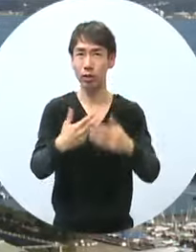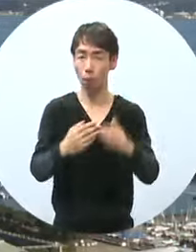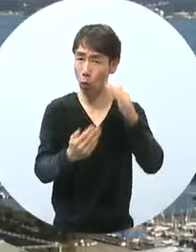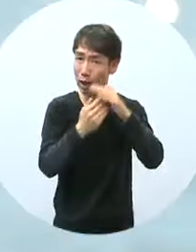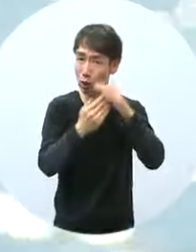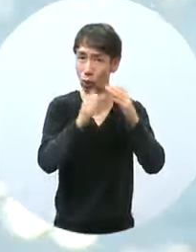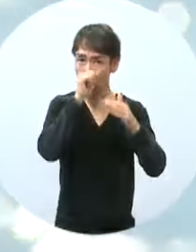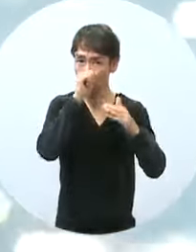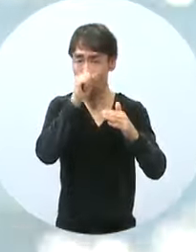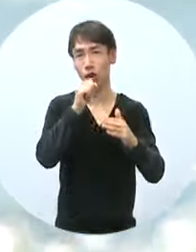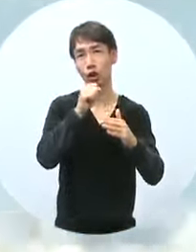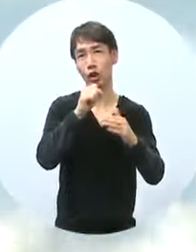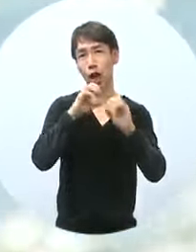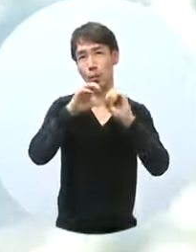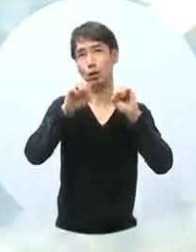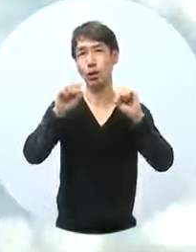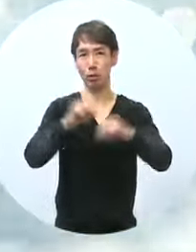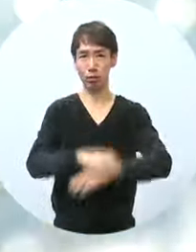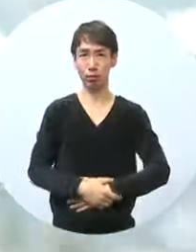い。